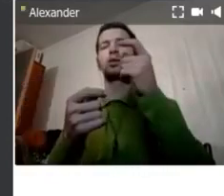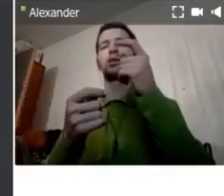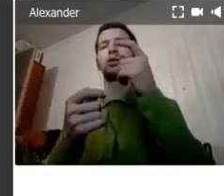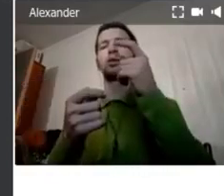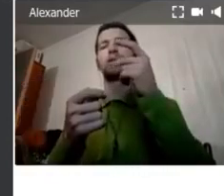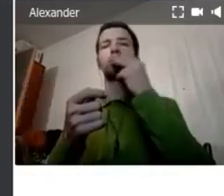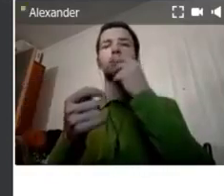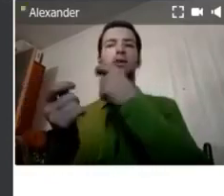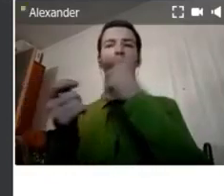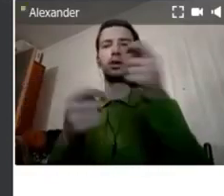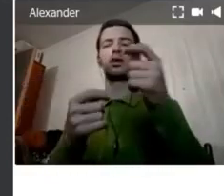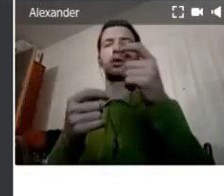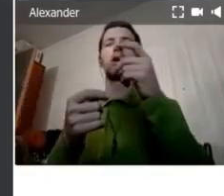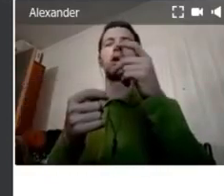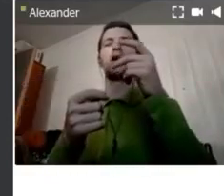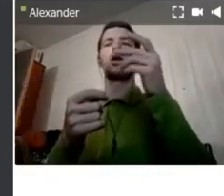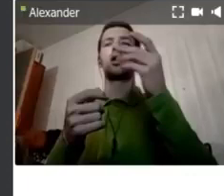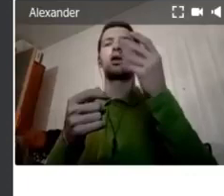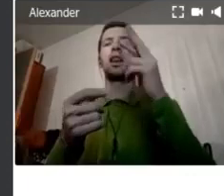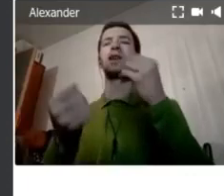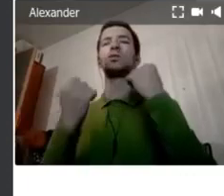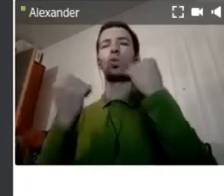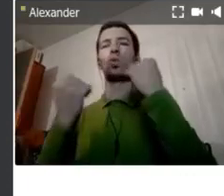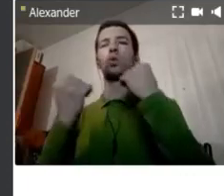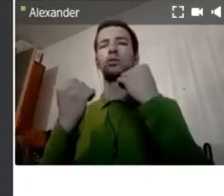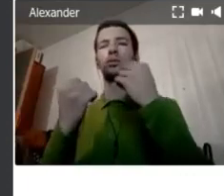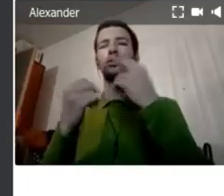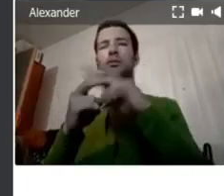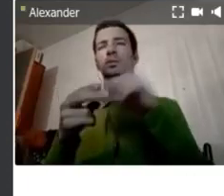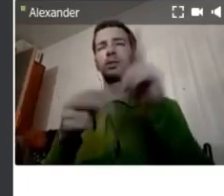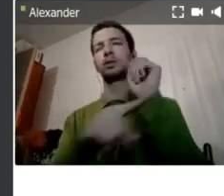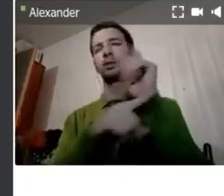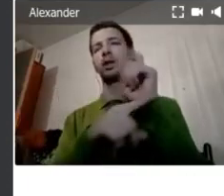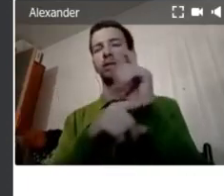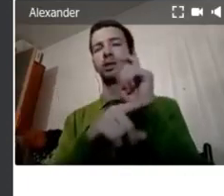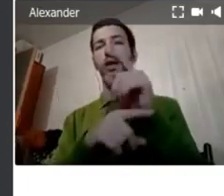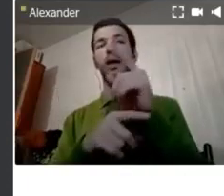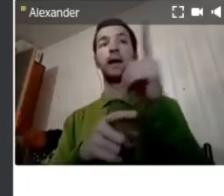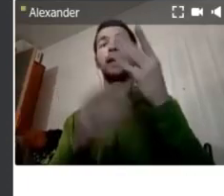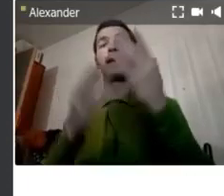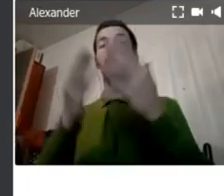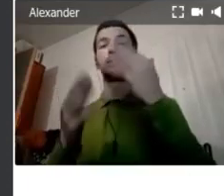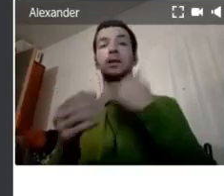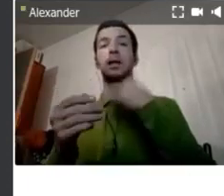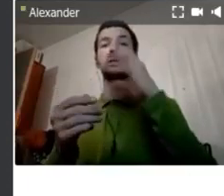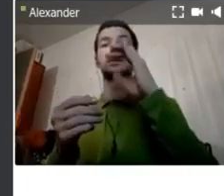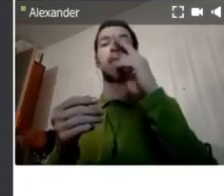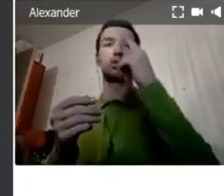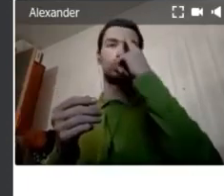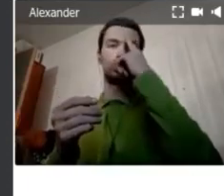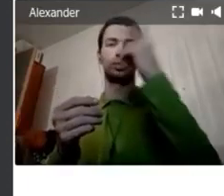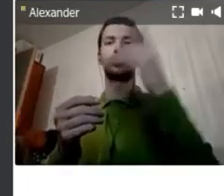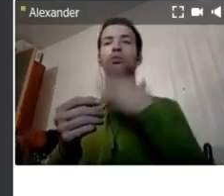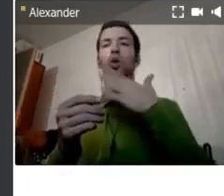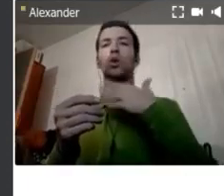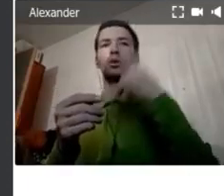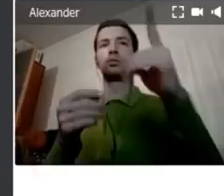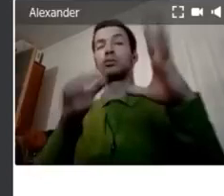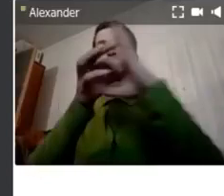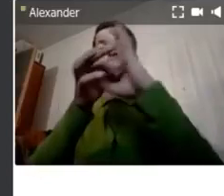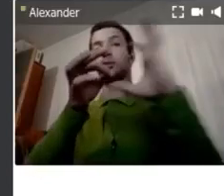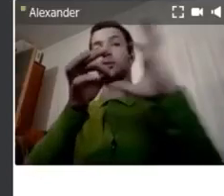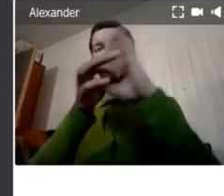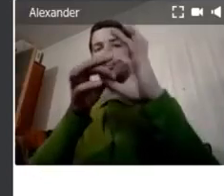очень модернизирована, и с точки зрения выгоды финансовой клиента она на очень-очень высоком уровне,